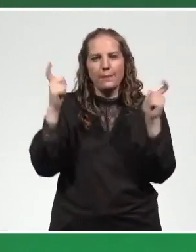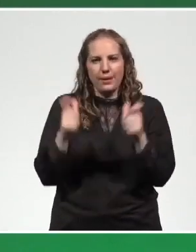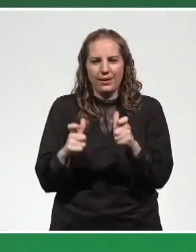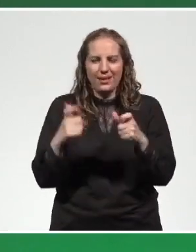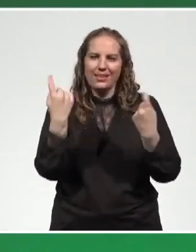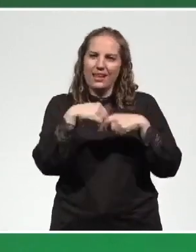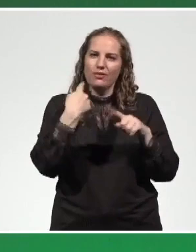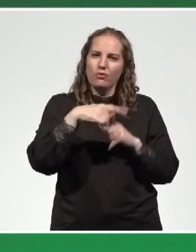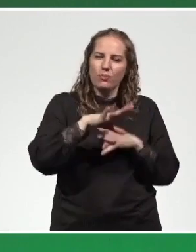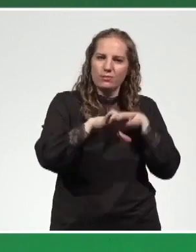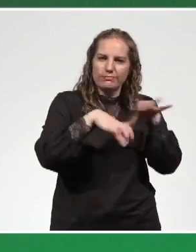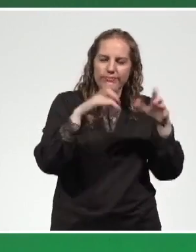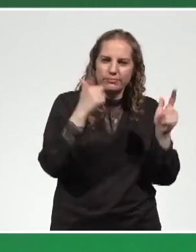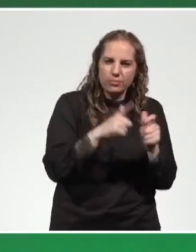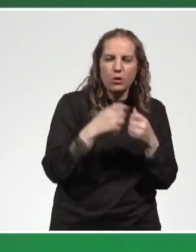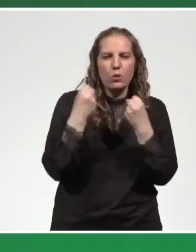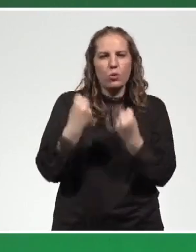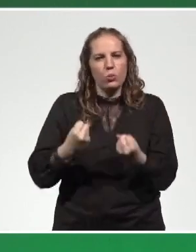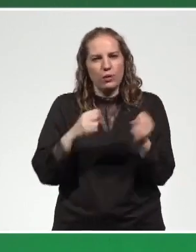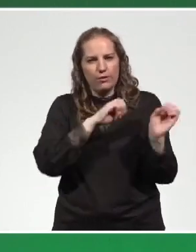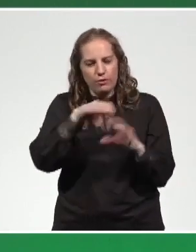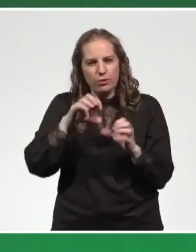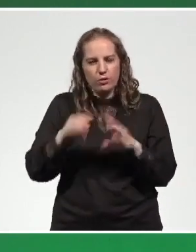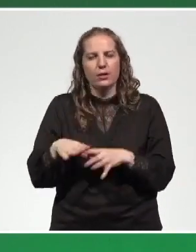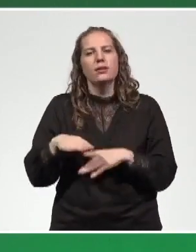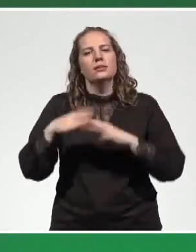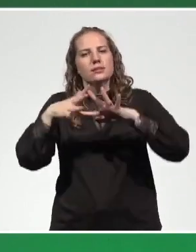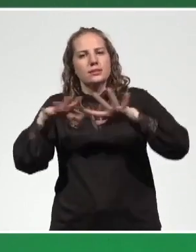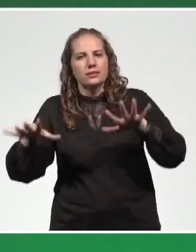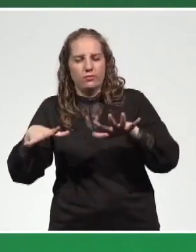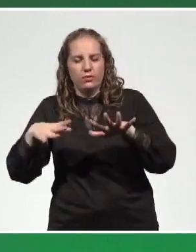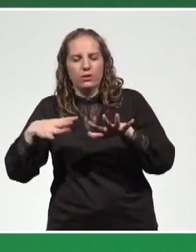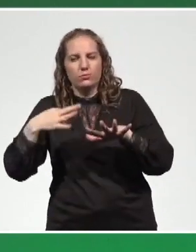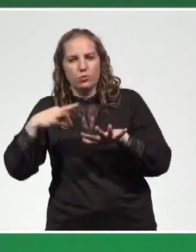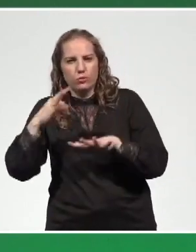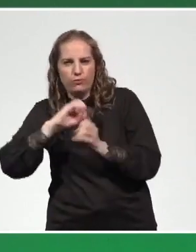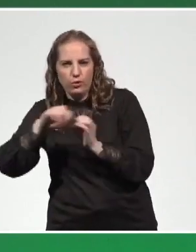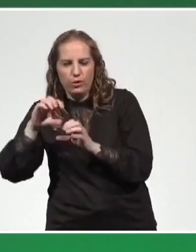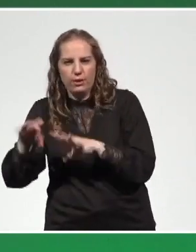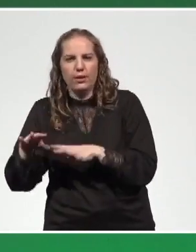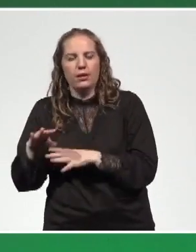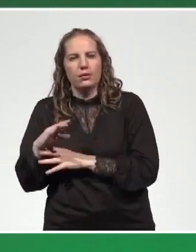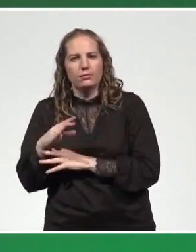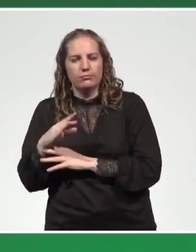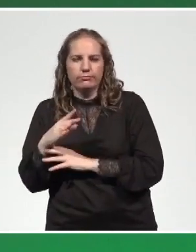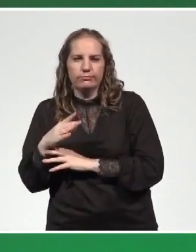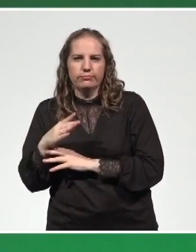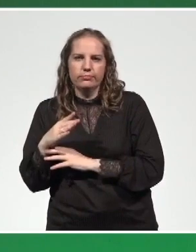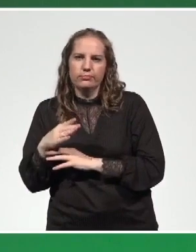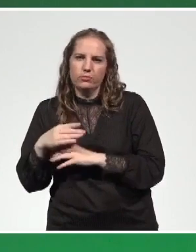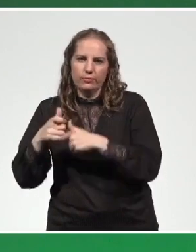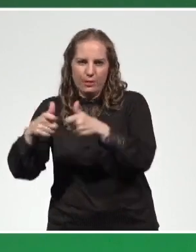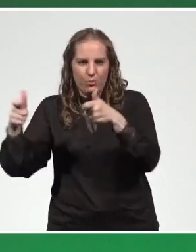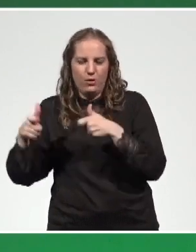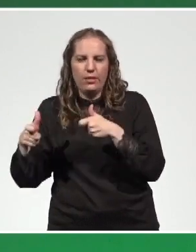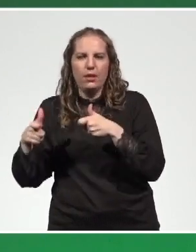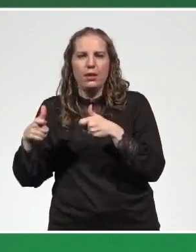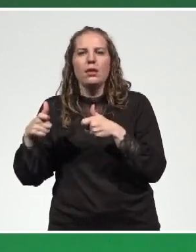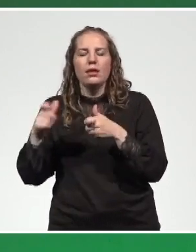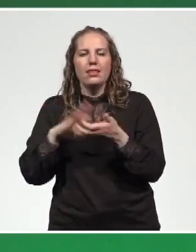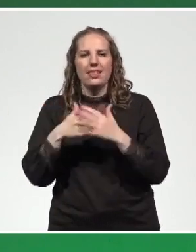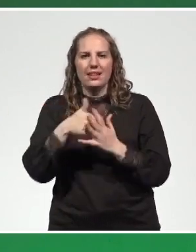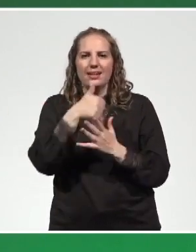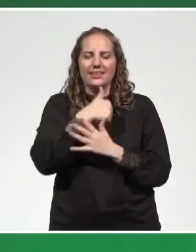samgöngum, þungaflutningum, sjávarútvegi, landbúnaði og byggingariðnaði með það að markmiði að Ísland verði óháð